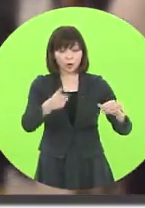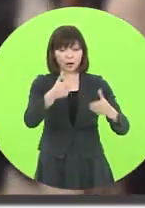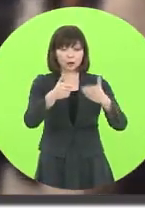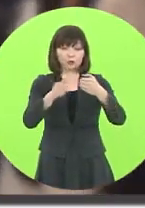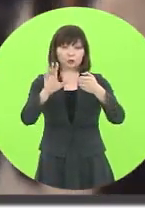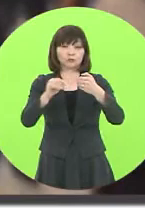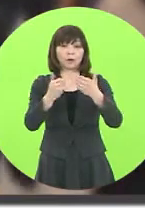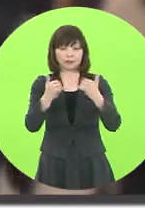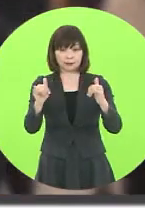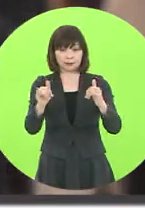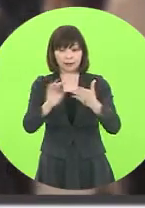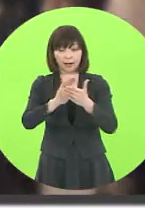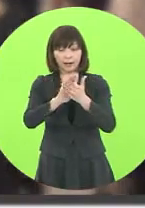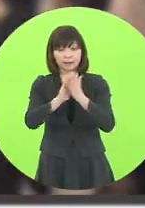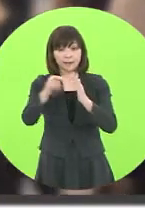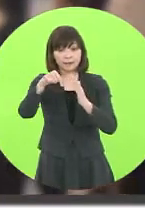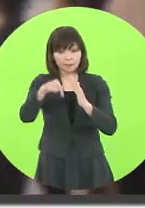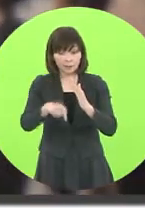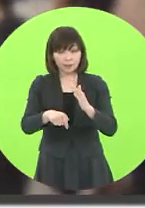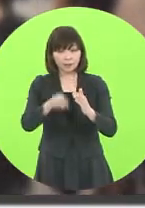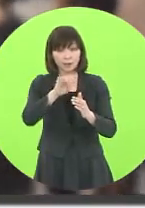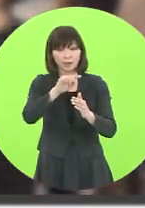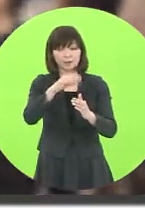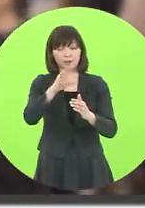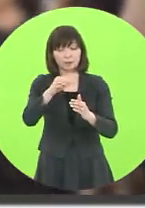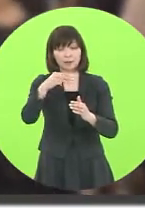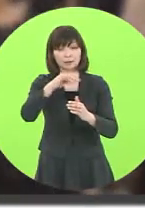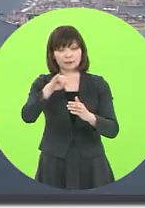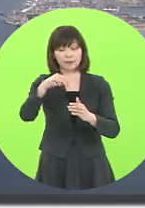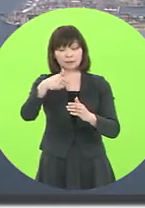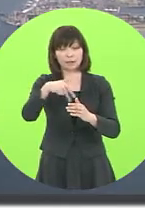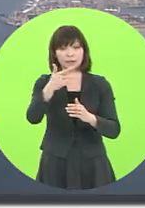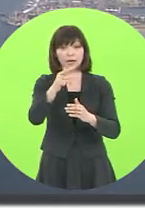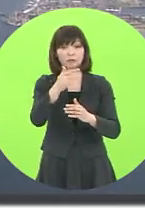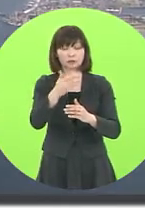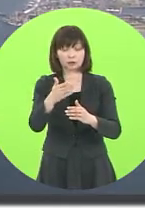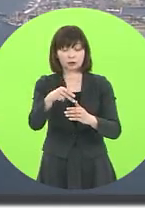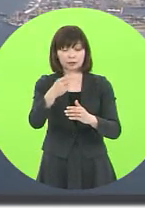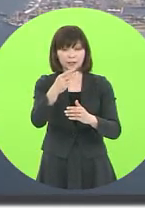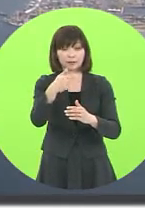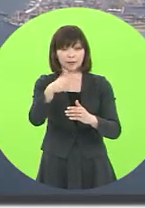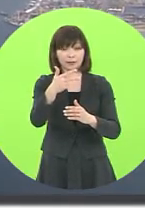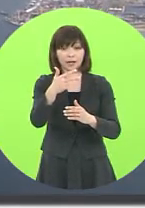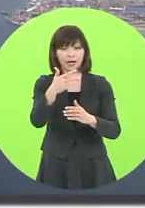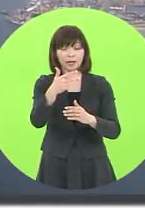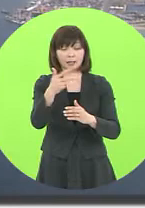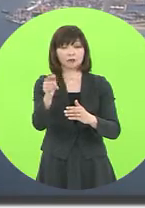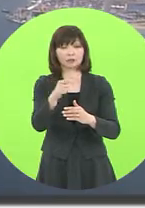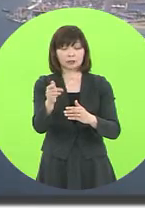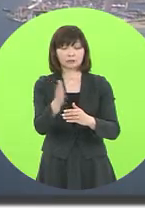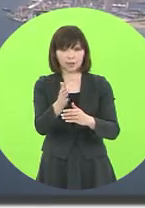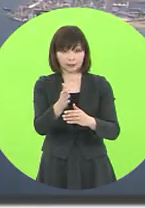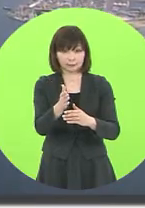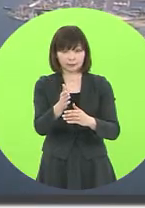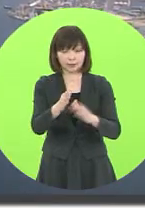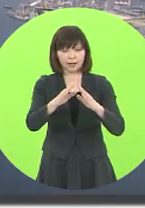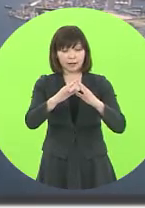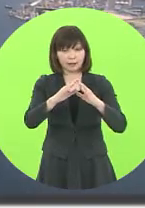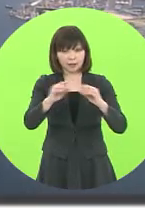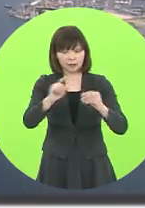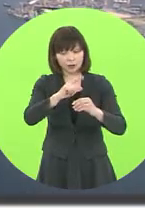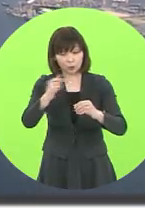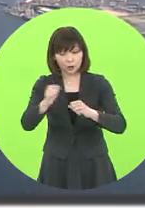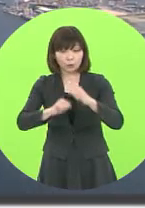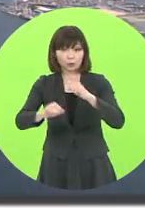人、広島県内でも1万2700人ほどの方がそうだと言われています。県ではさまざまな取り組みで、これ